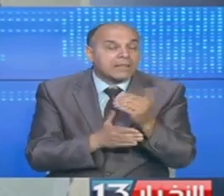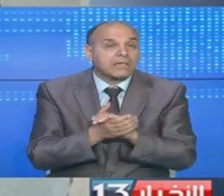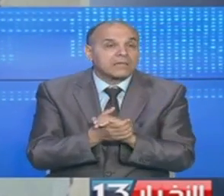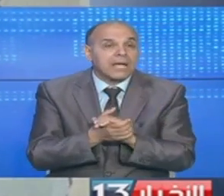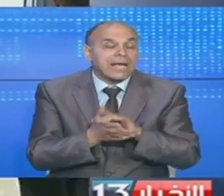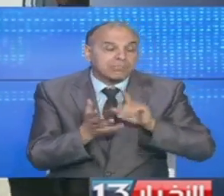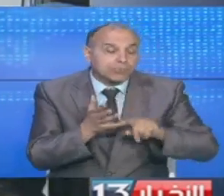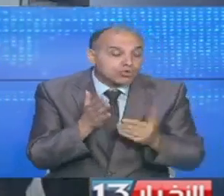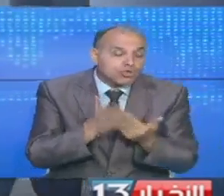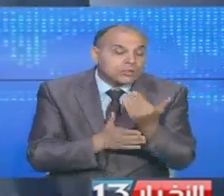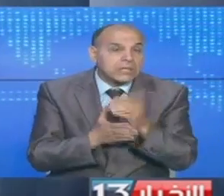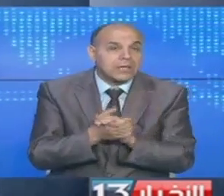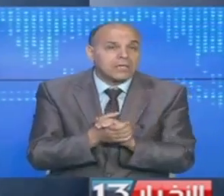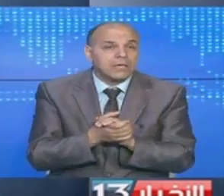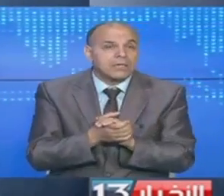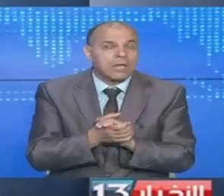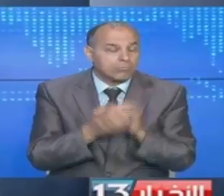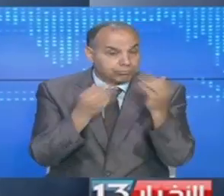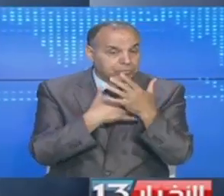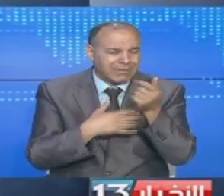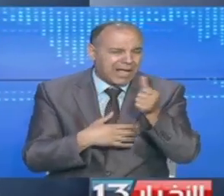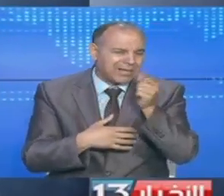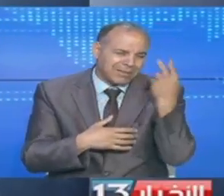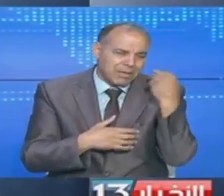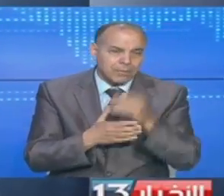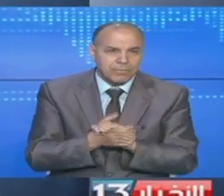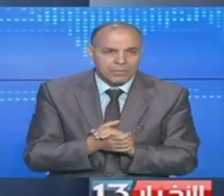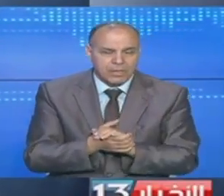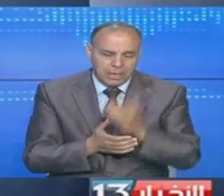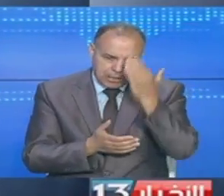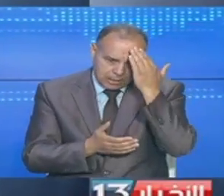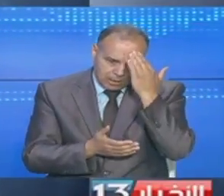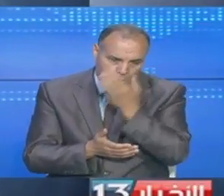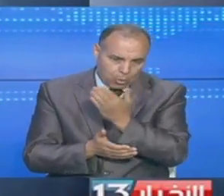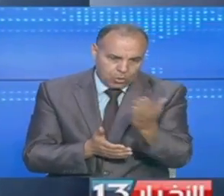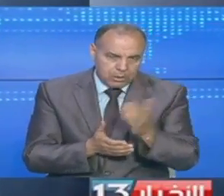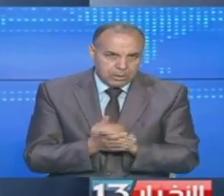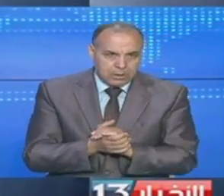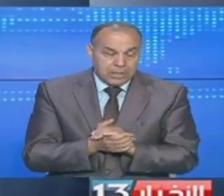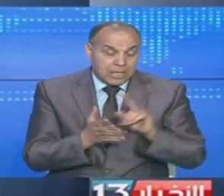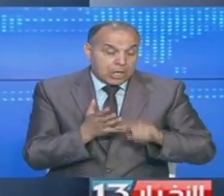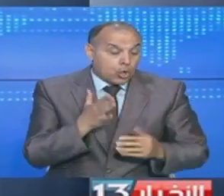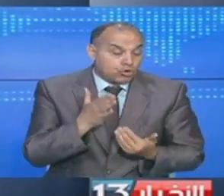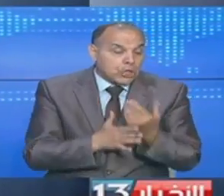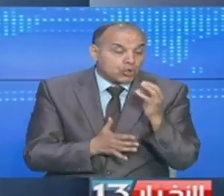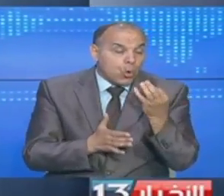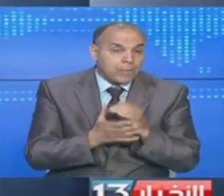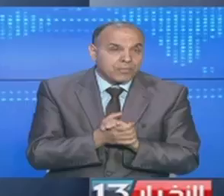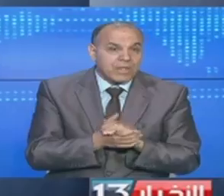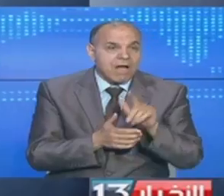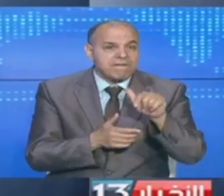حول آخر مستجدات هذه الحادثة؟ مرحبا بكم. آخر مستجدات